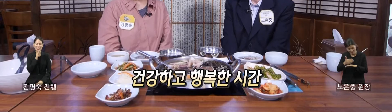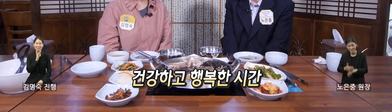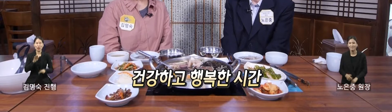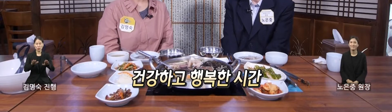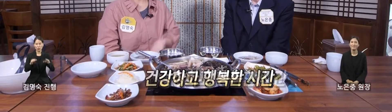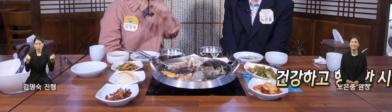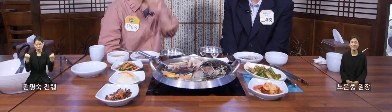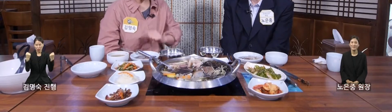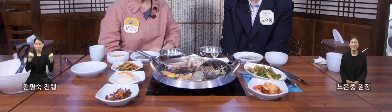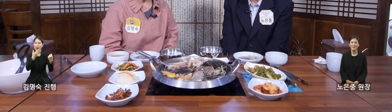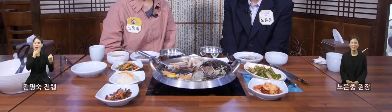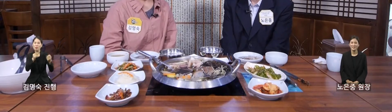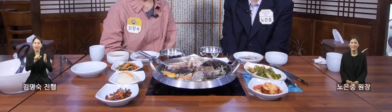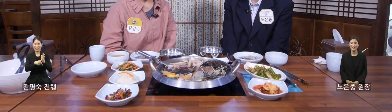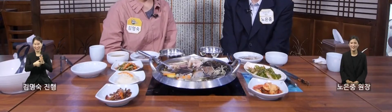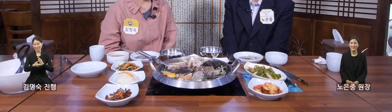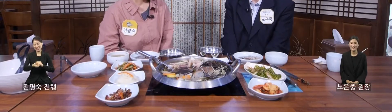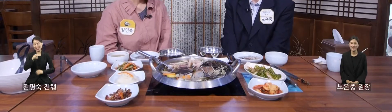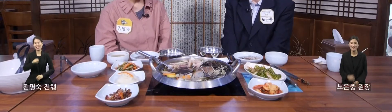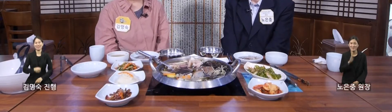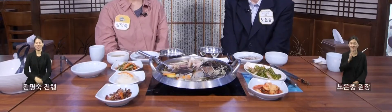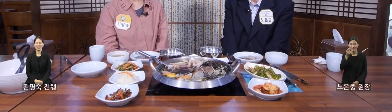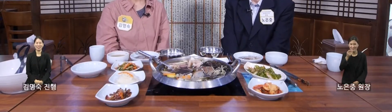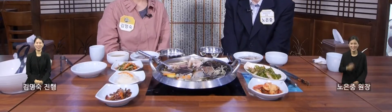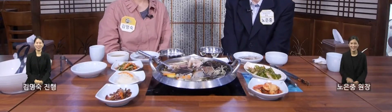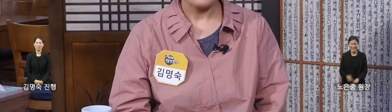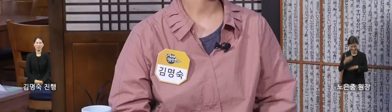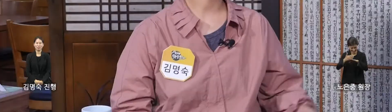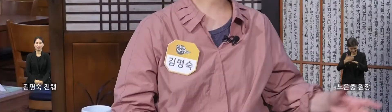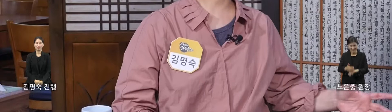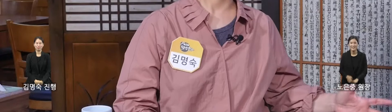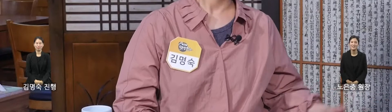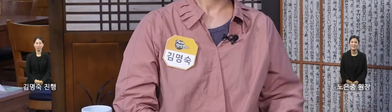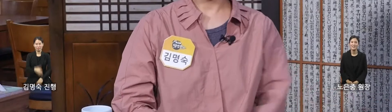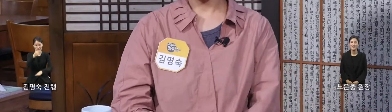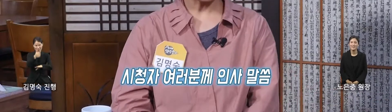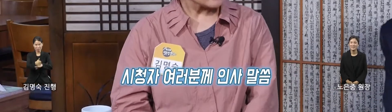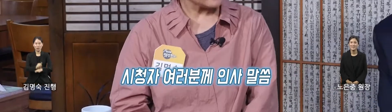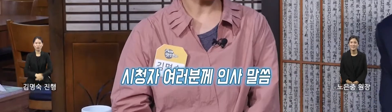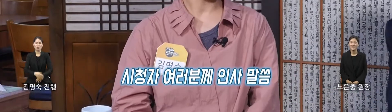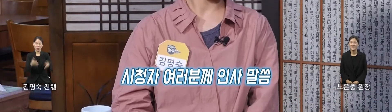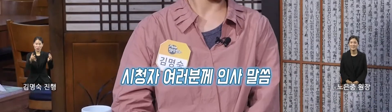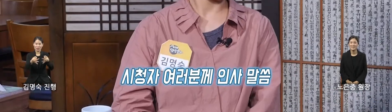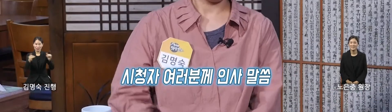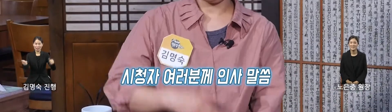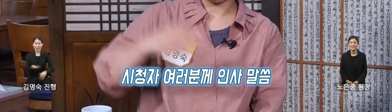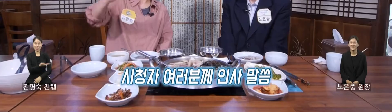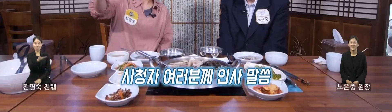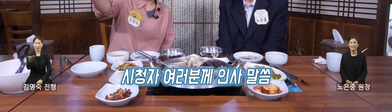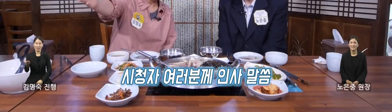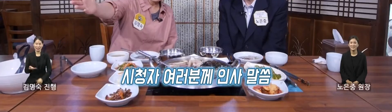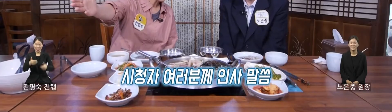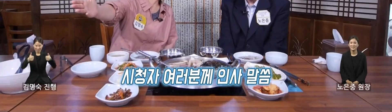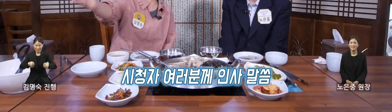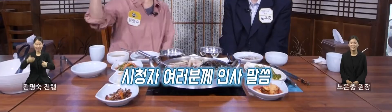네. 건강하고 행복한 시간이었습니다. 감사합니다. 예, 끝으로, 네, 끝으로 우리 시청자 여러분께 예,